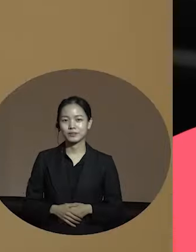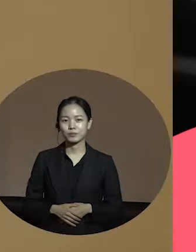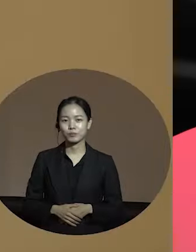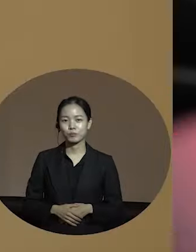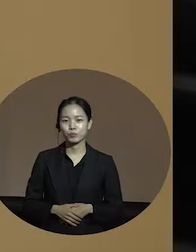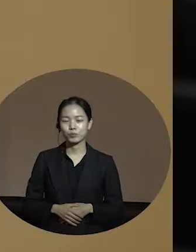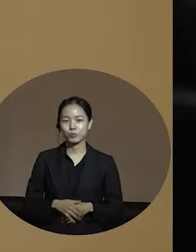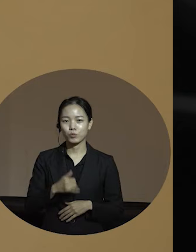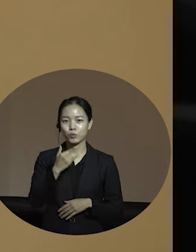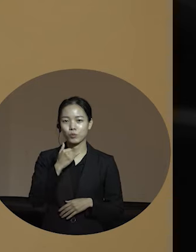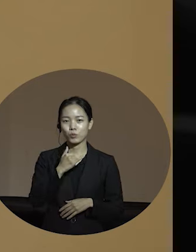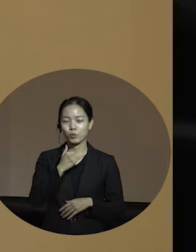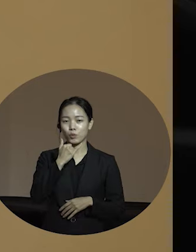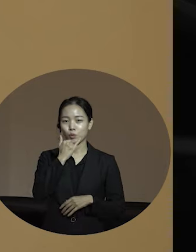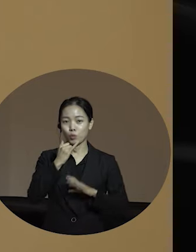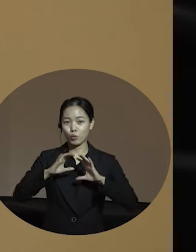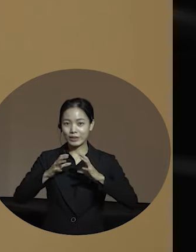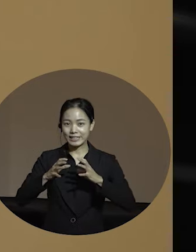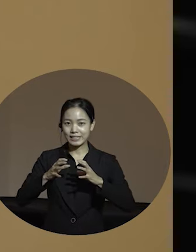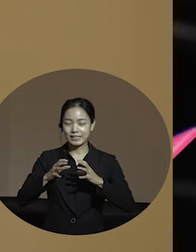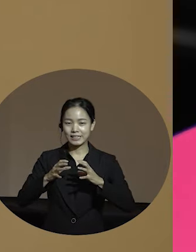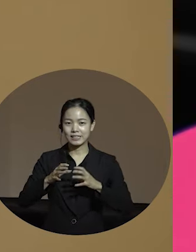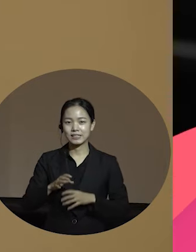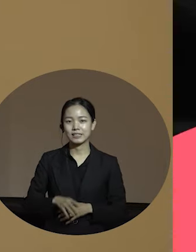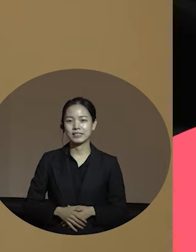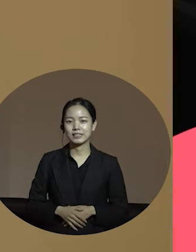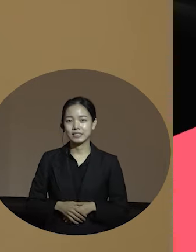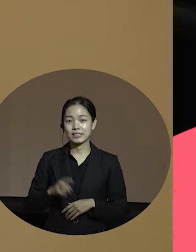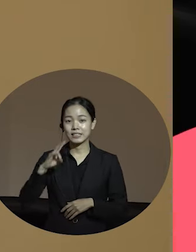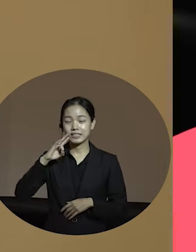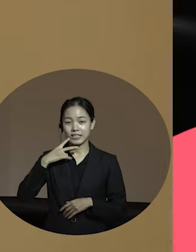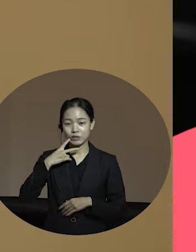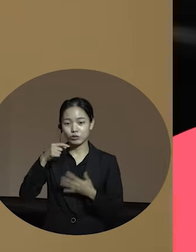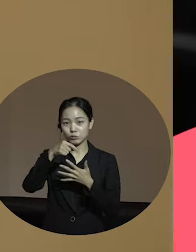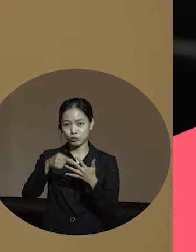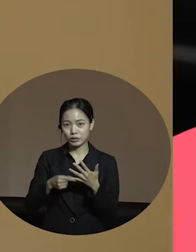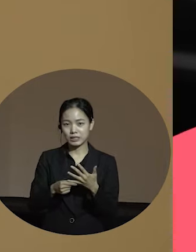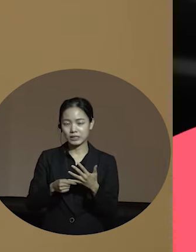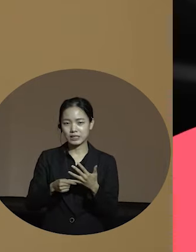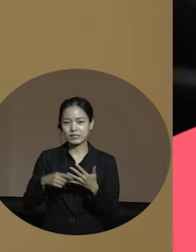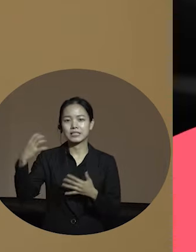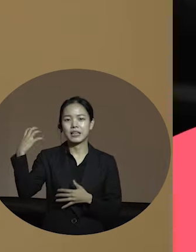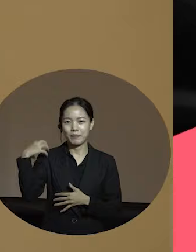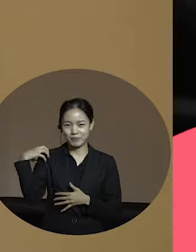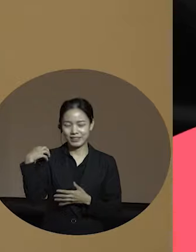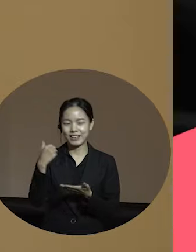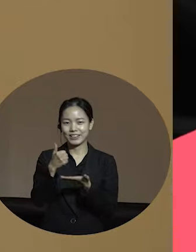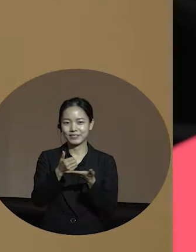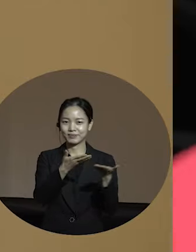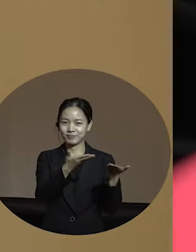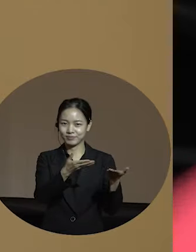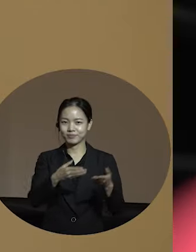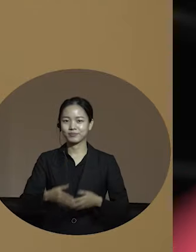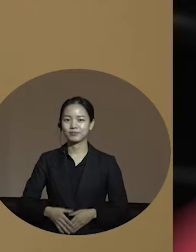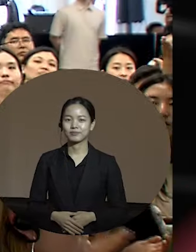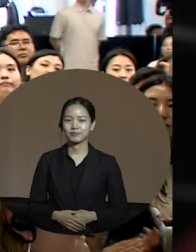독일 피나바우시 센터의 메티나 밀즈 예술 프로젝트 총괄님께서도